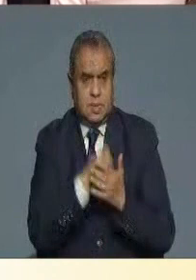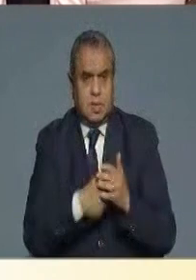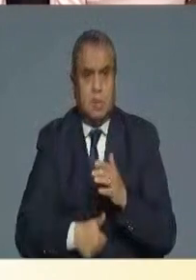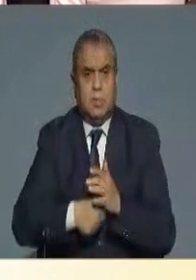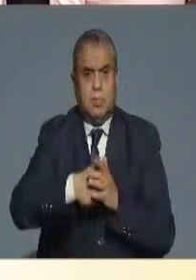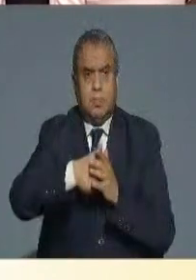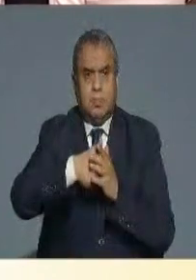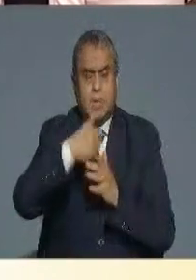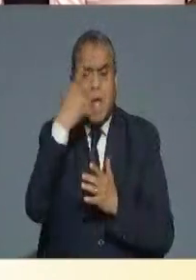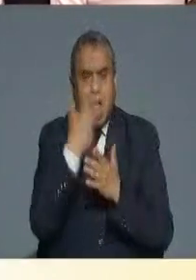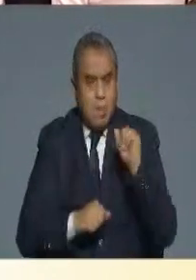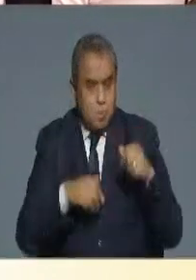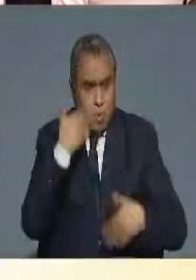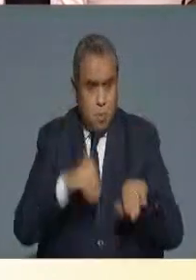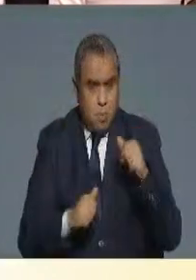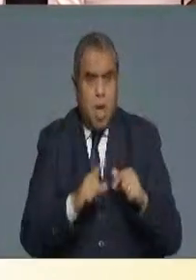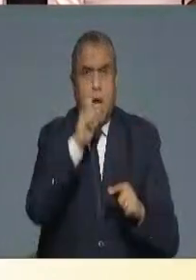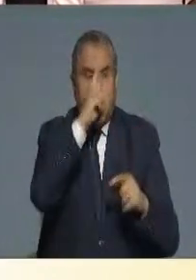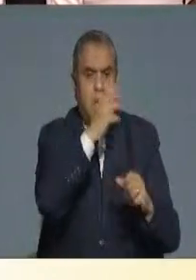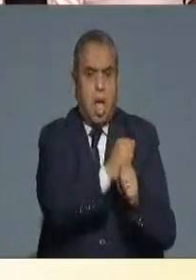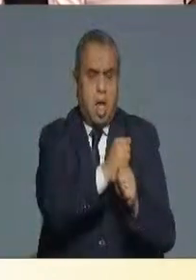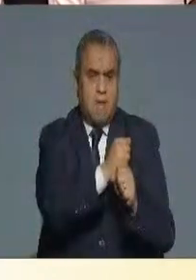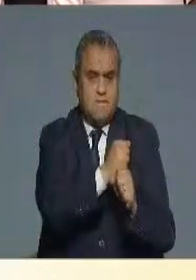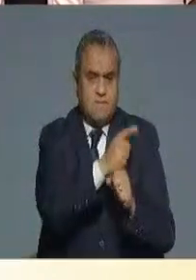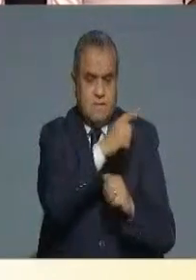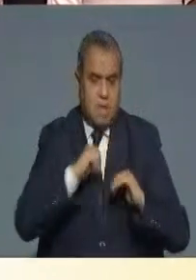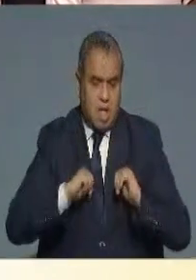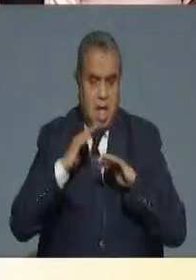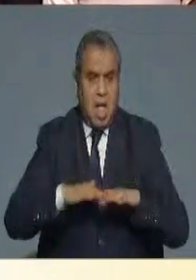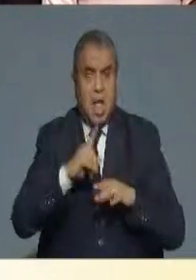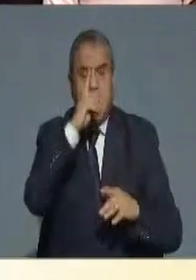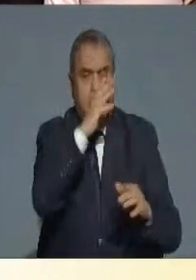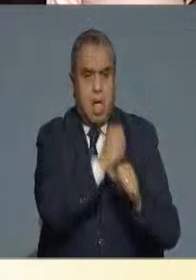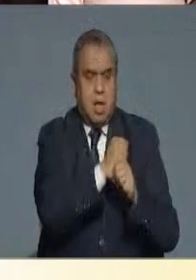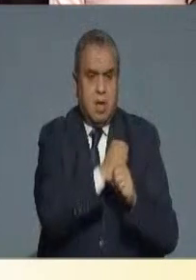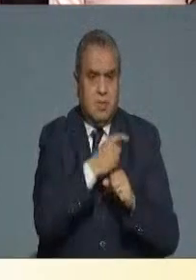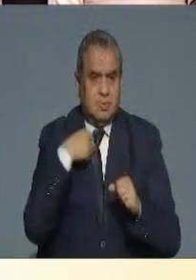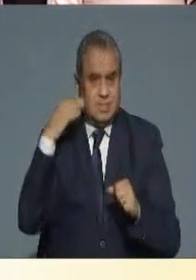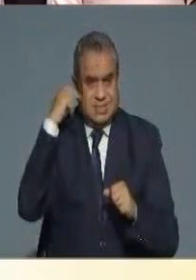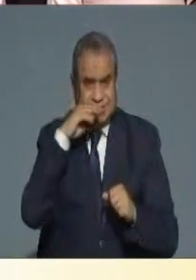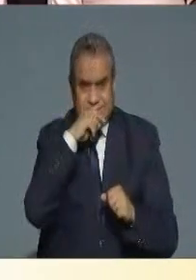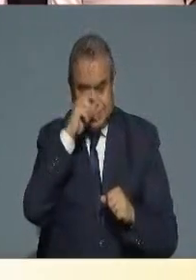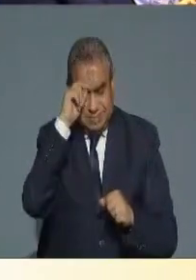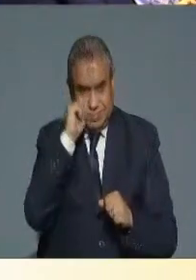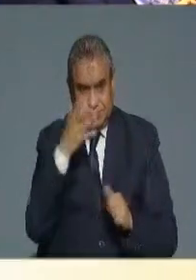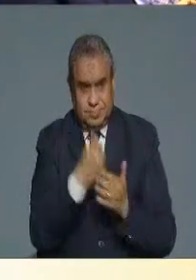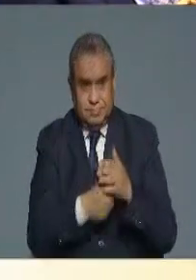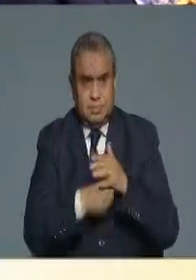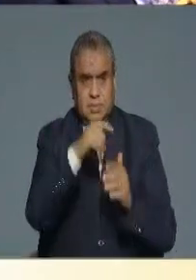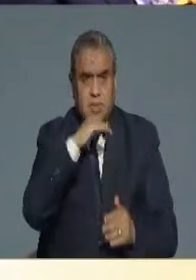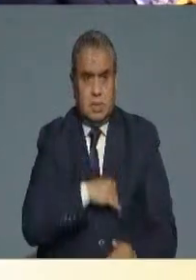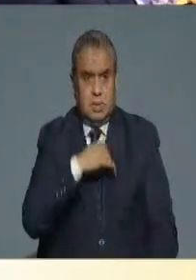الذين آمنوا بما لديهم من ثروة غالية وبذلوا من حياتهم وطاقاتهم